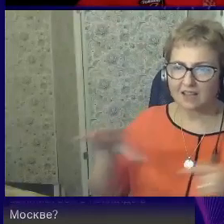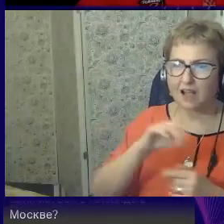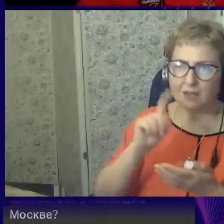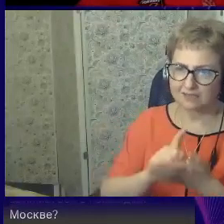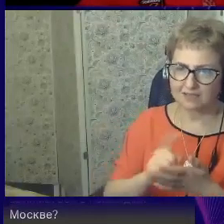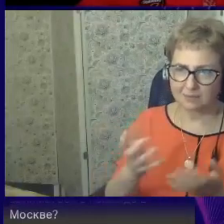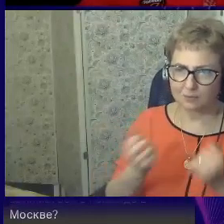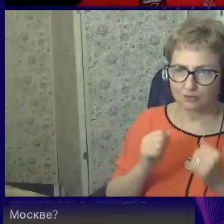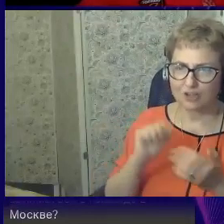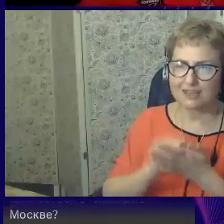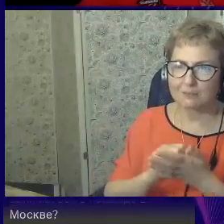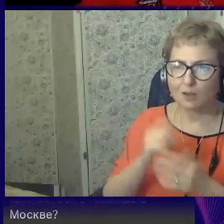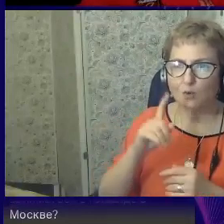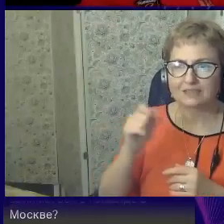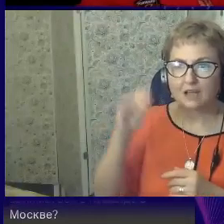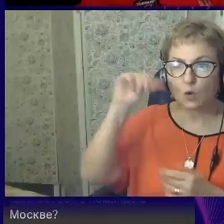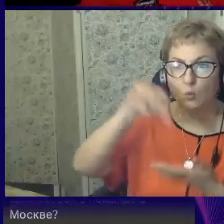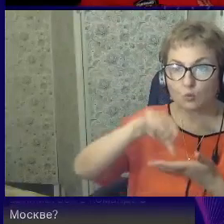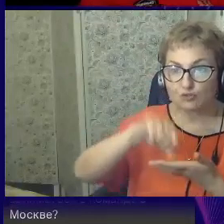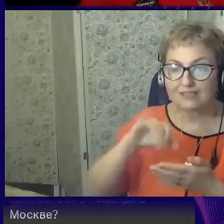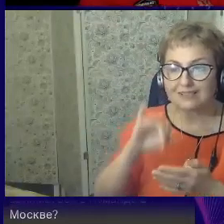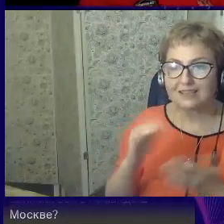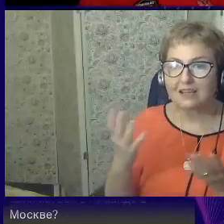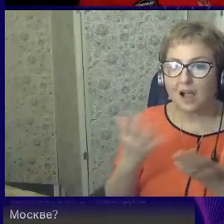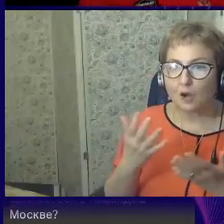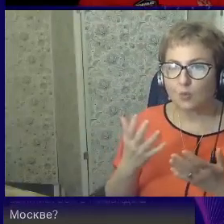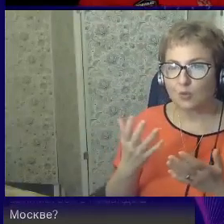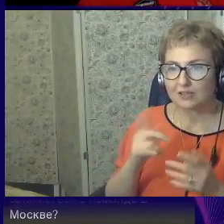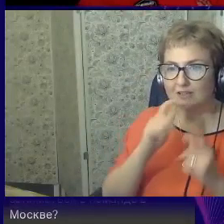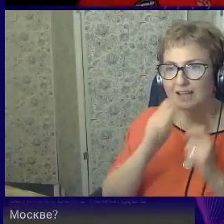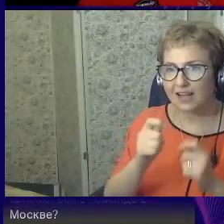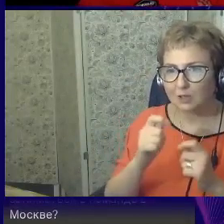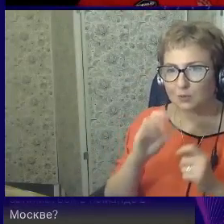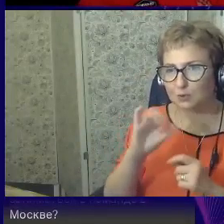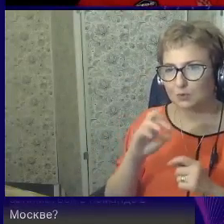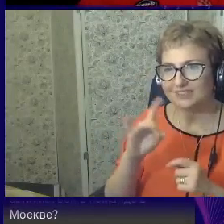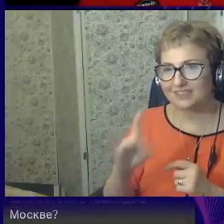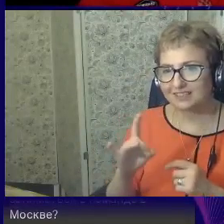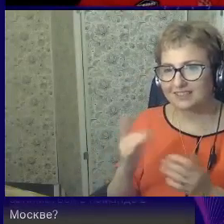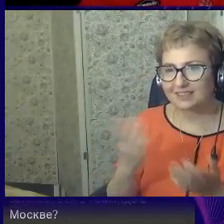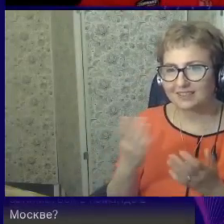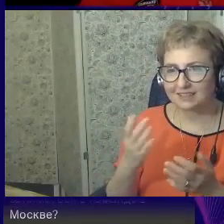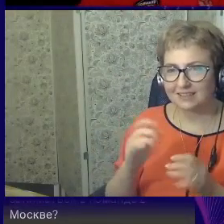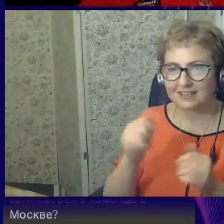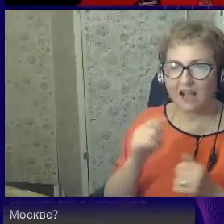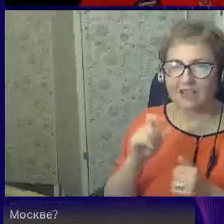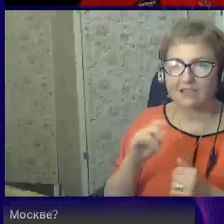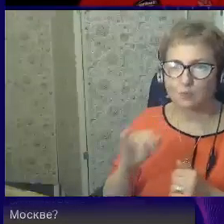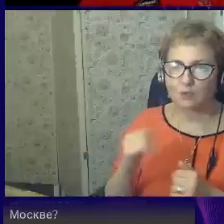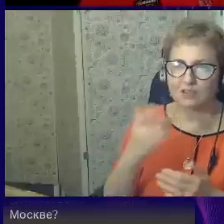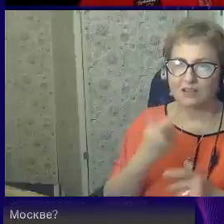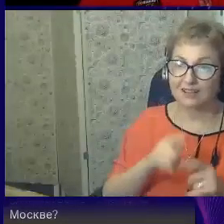обязательно получают дипломы за участие и какую-либо наградную сувенирную атрибутику. Для них